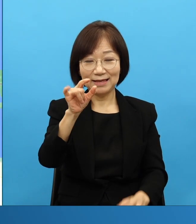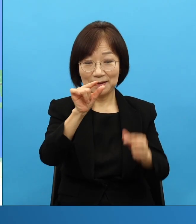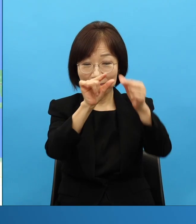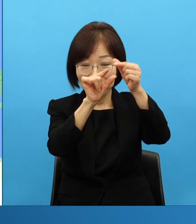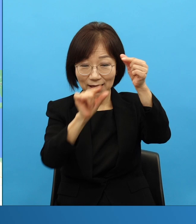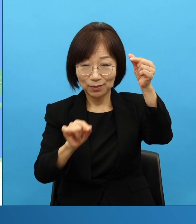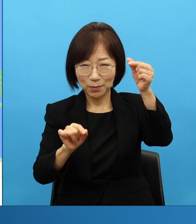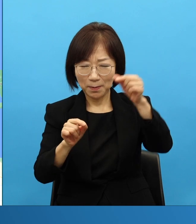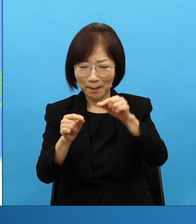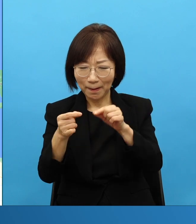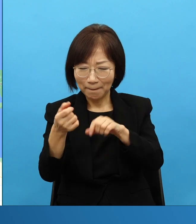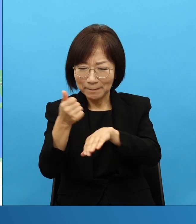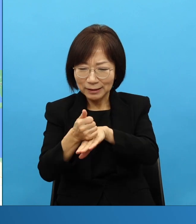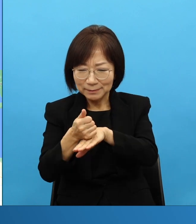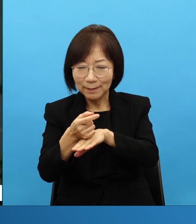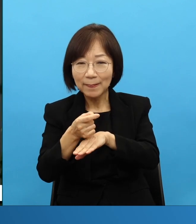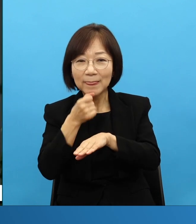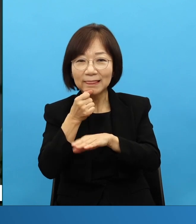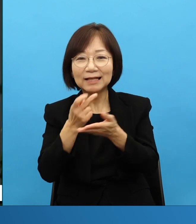섬나라야.